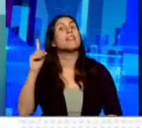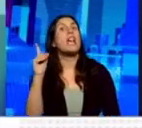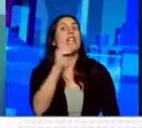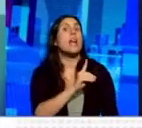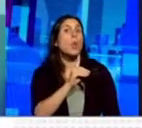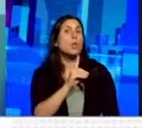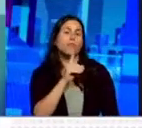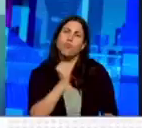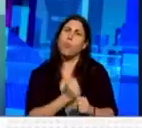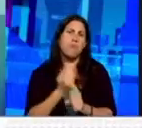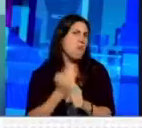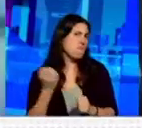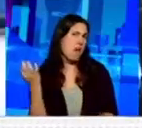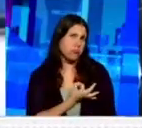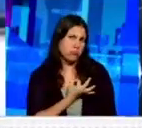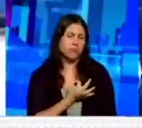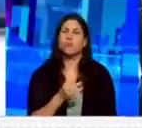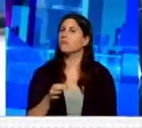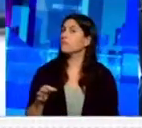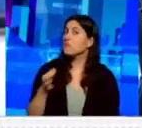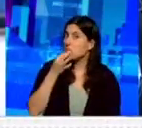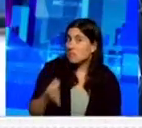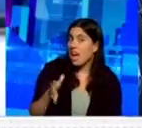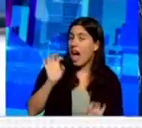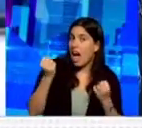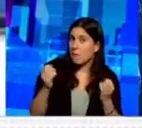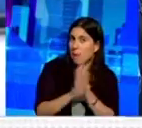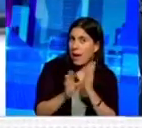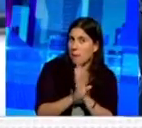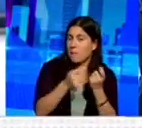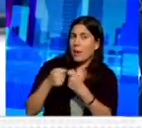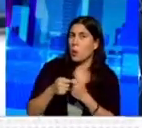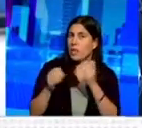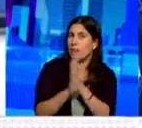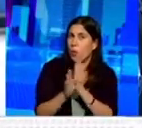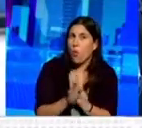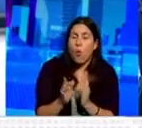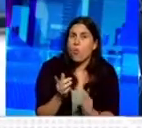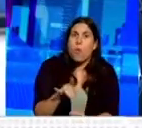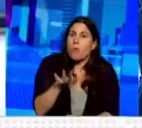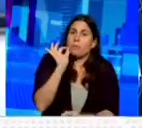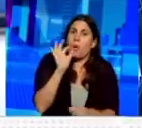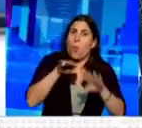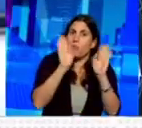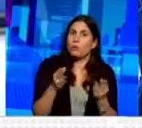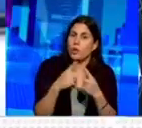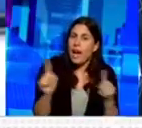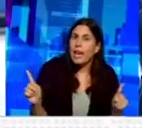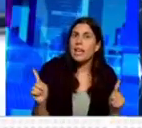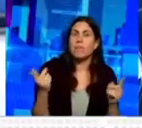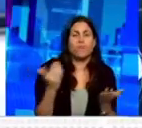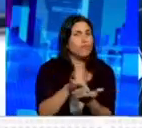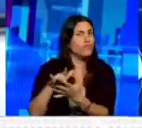עושה עבודה מאוד חשובה. כן, אבל הני, האם המחבלים, חברי ארגוני הטרור, לא ימצאו להם מוסדות אחרים, פלטפורמות